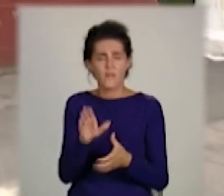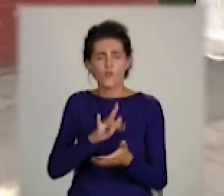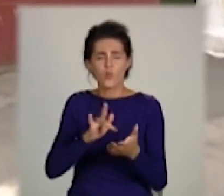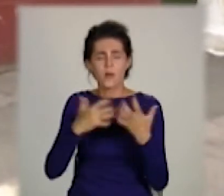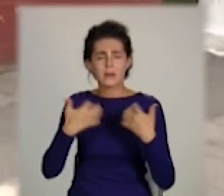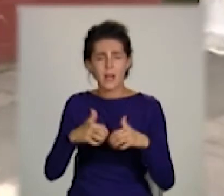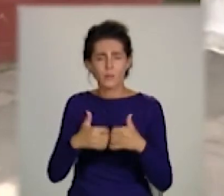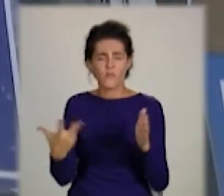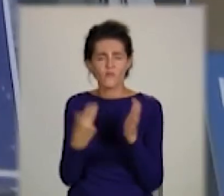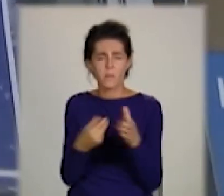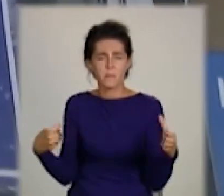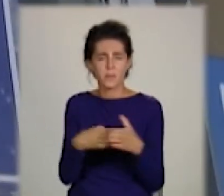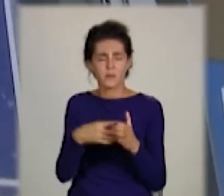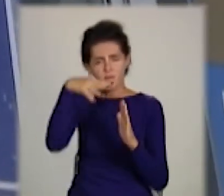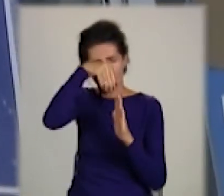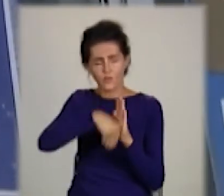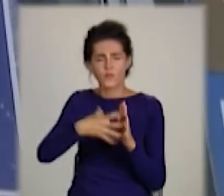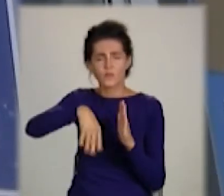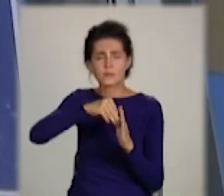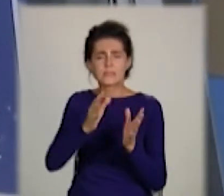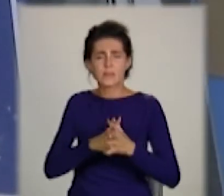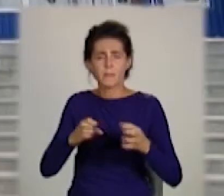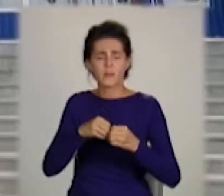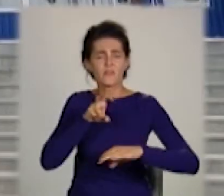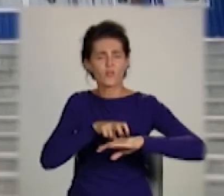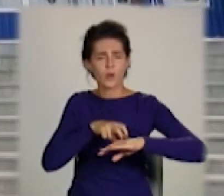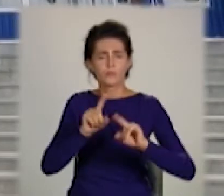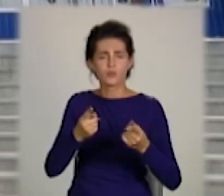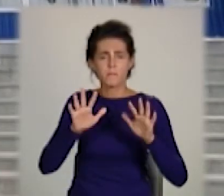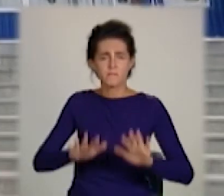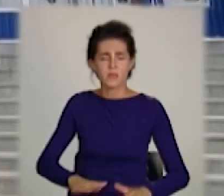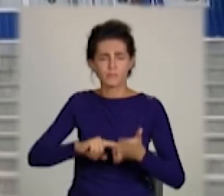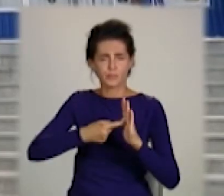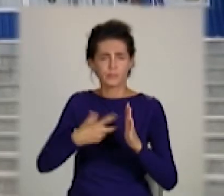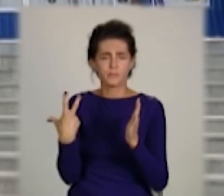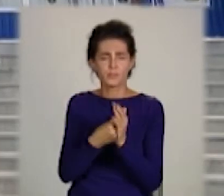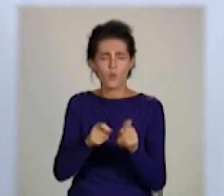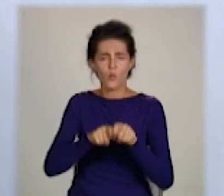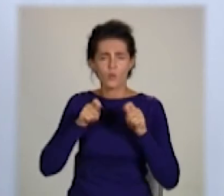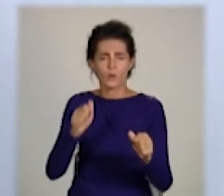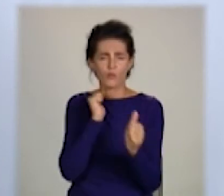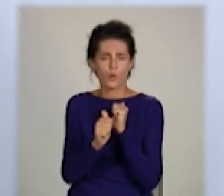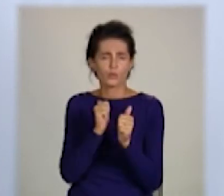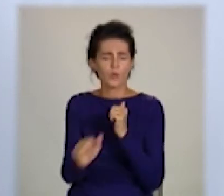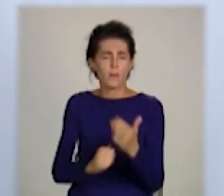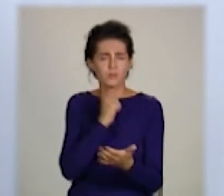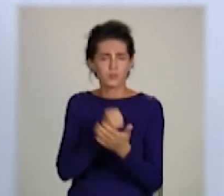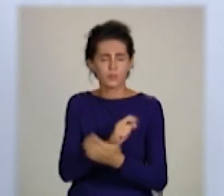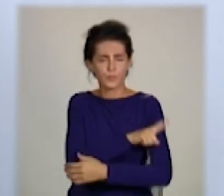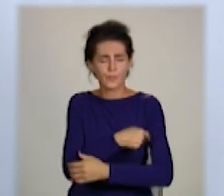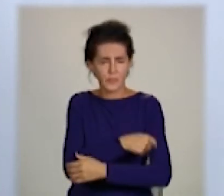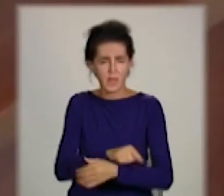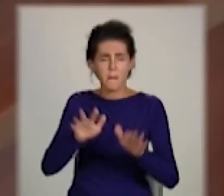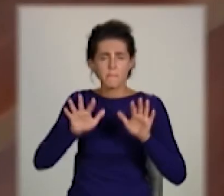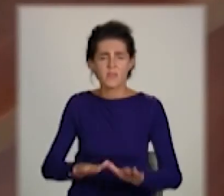у вакцинальних бригадах працюють чи не усі сімейні лікарі, адже пункти щеплень відкриті у кожній амбулаторії. Крім того, на